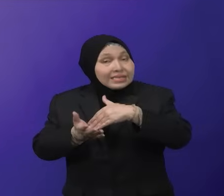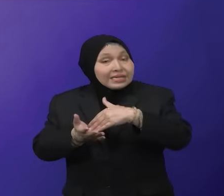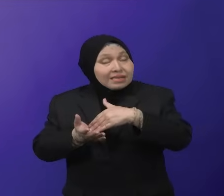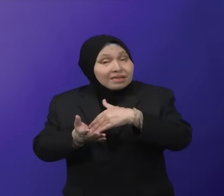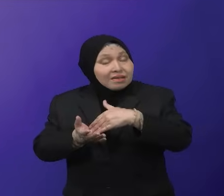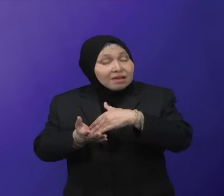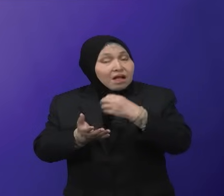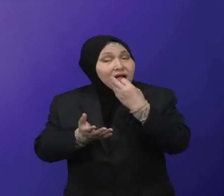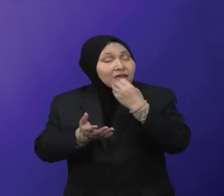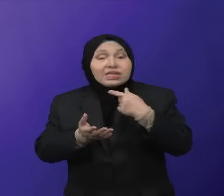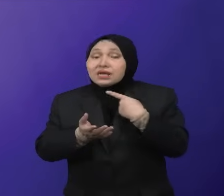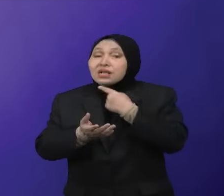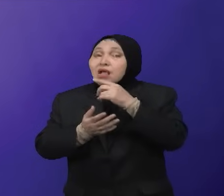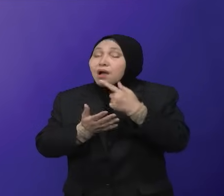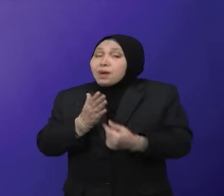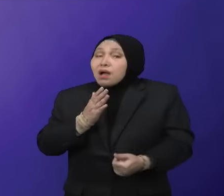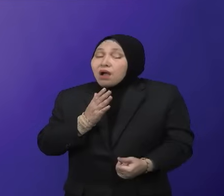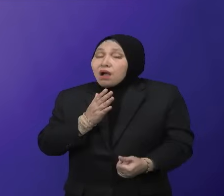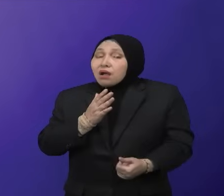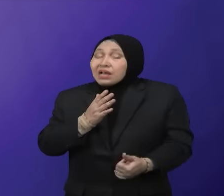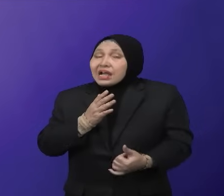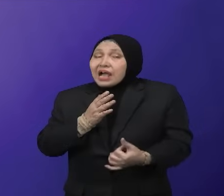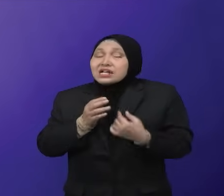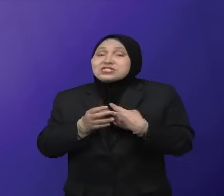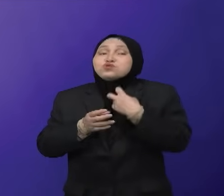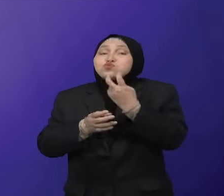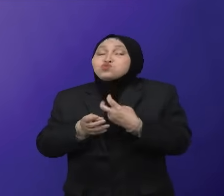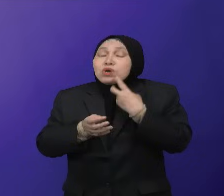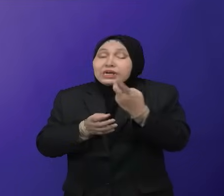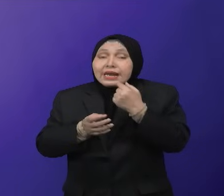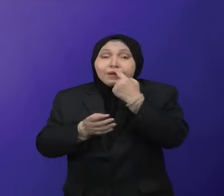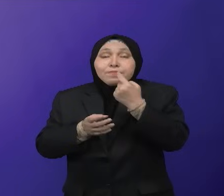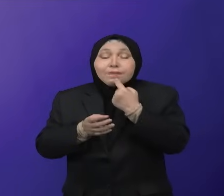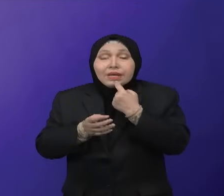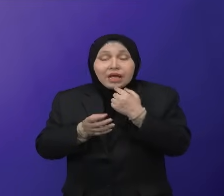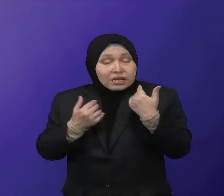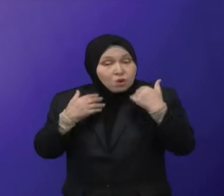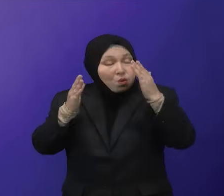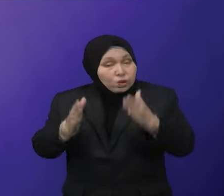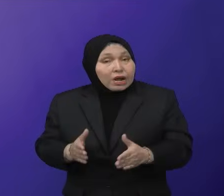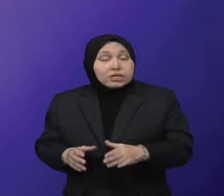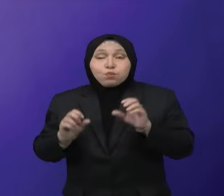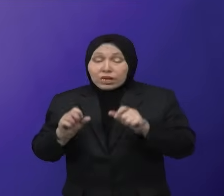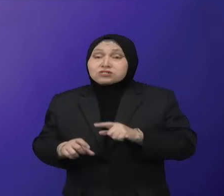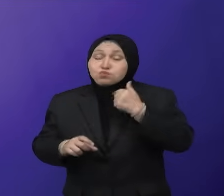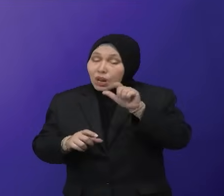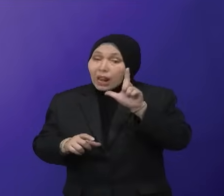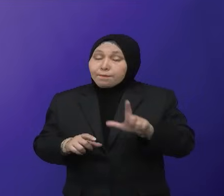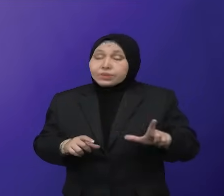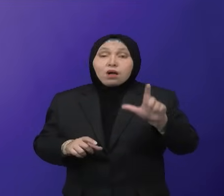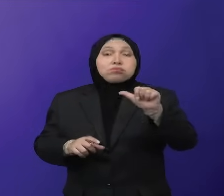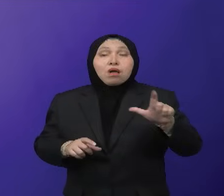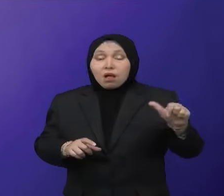kita kata apa, cebisan suara daripada bibir. Ada orang dia dah boleh sebut lam